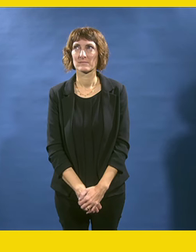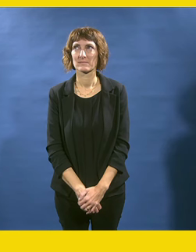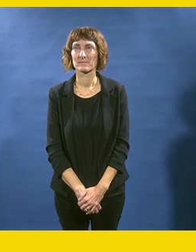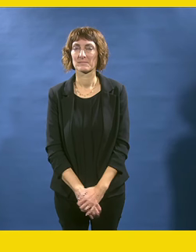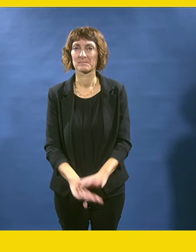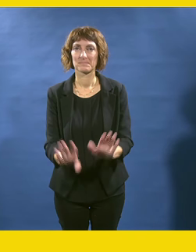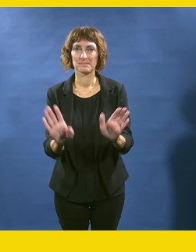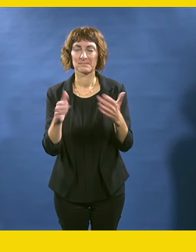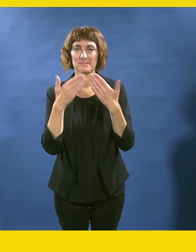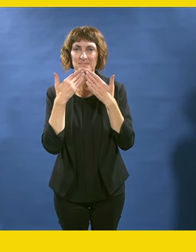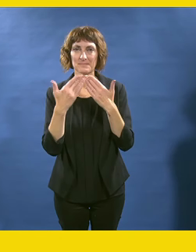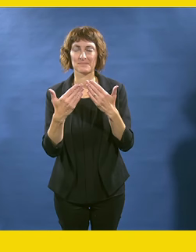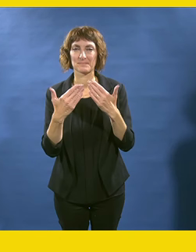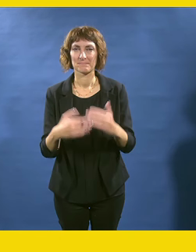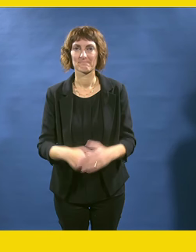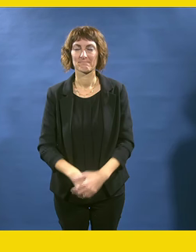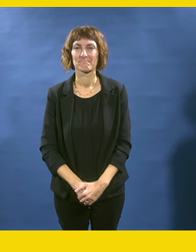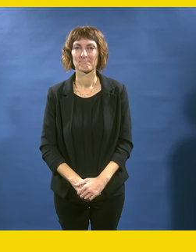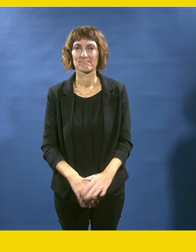Thank you.